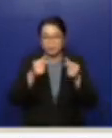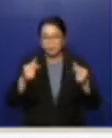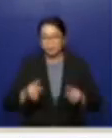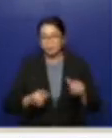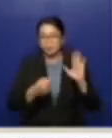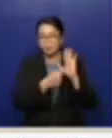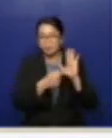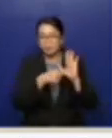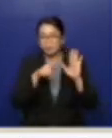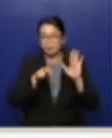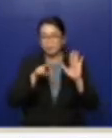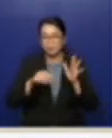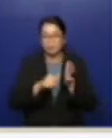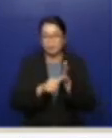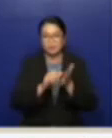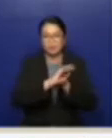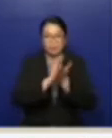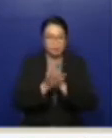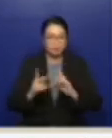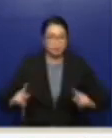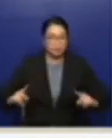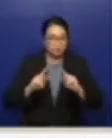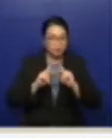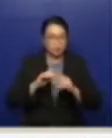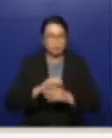ญัติปรับปรุงกระทรวงทบวงกรม